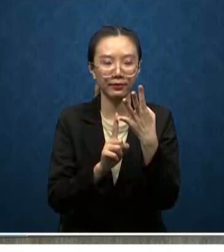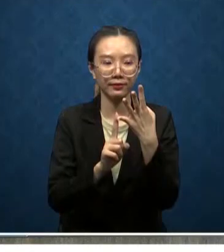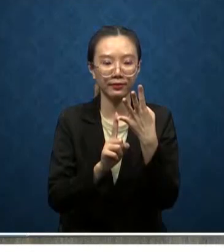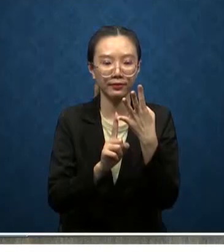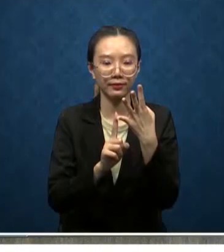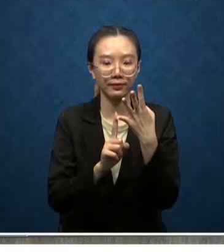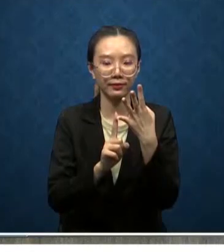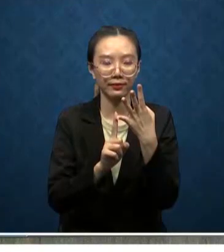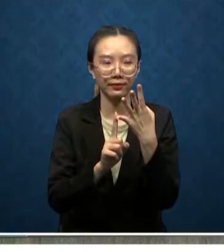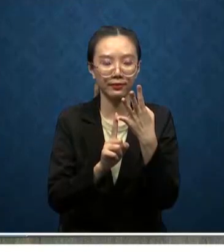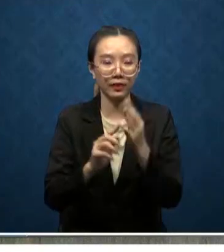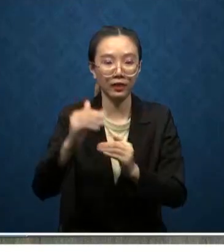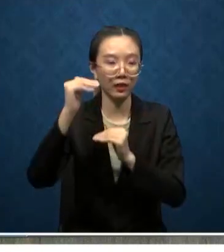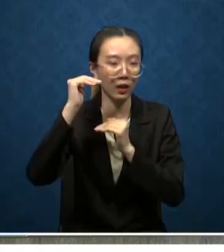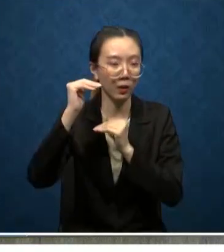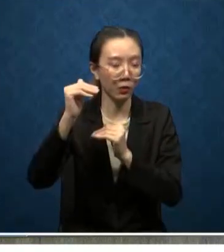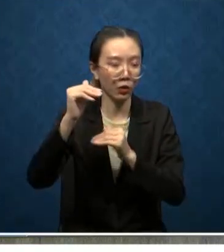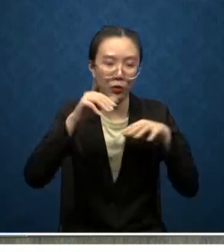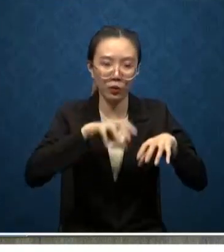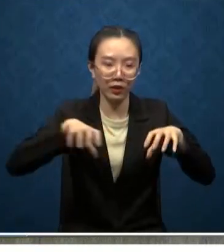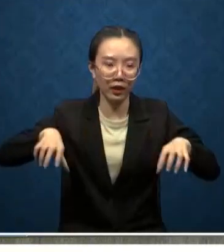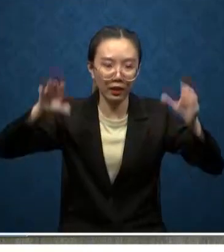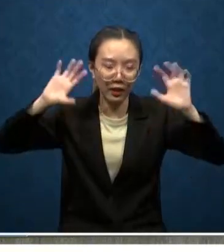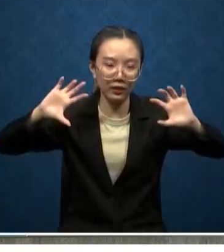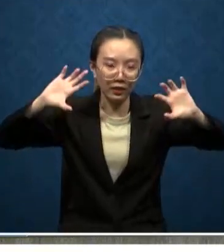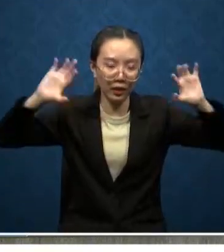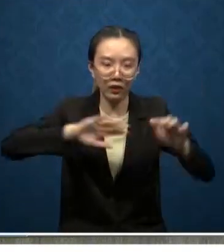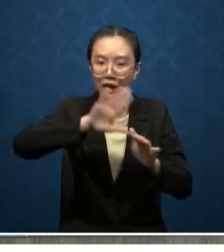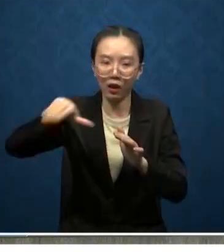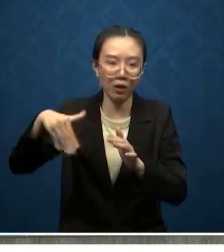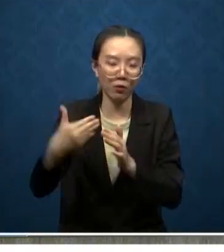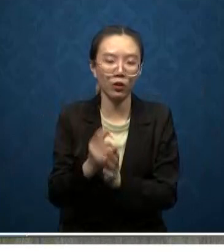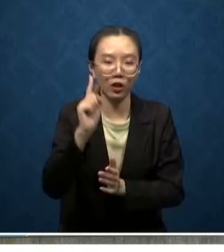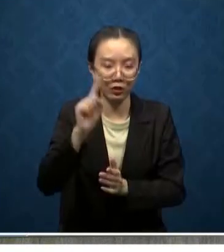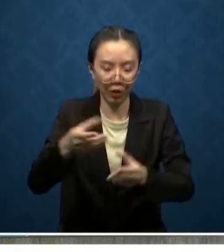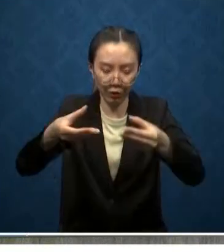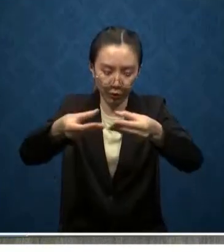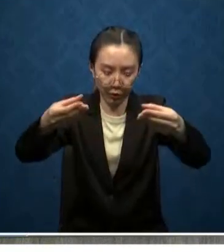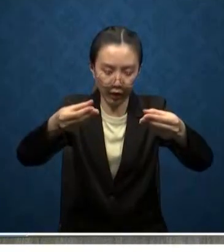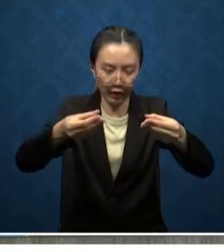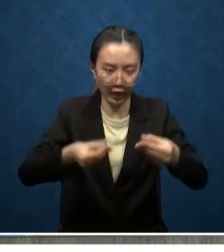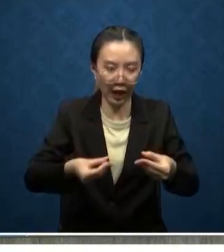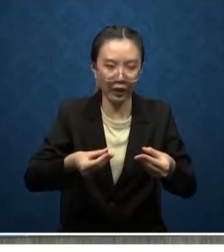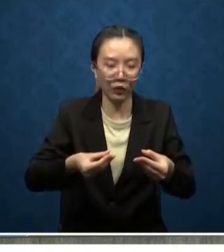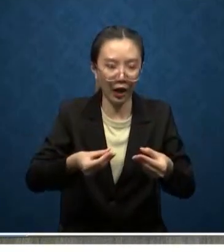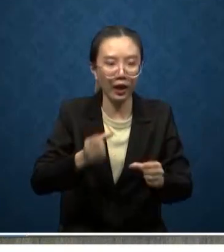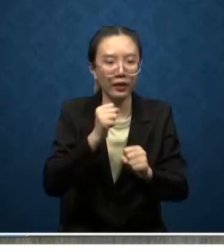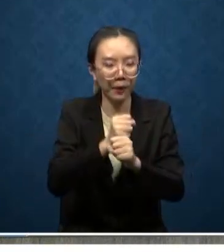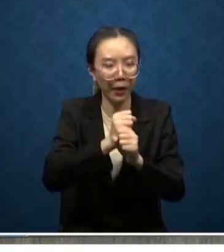ครับกำหนดให้ทุกหน่วยราชการต้องรายงานข้อมูลความก้าว